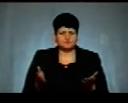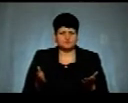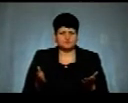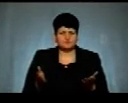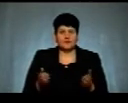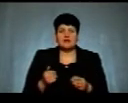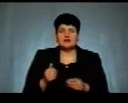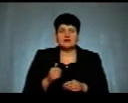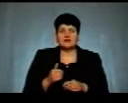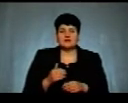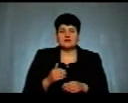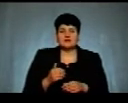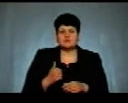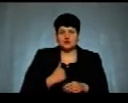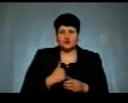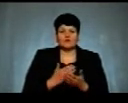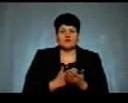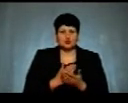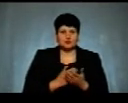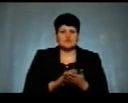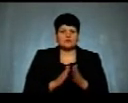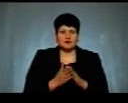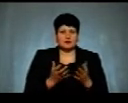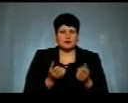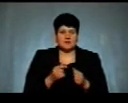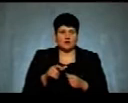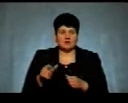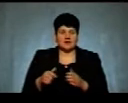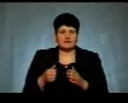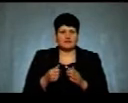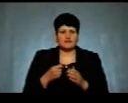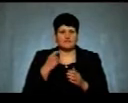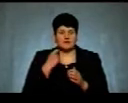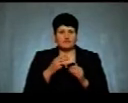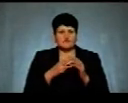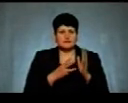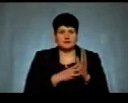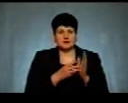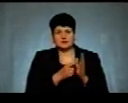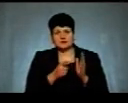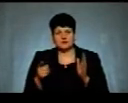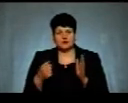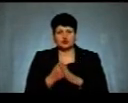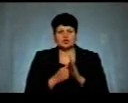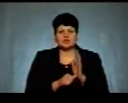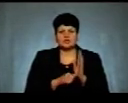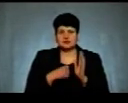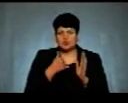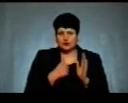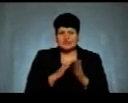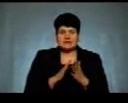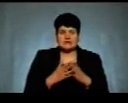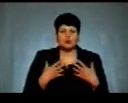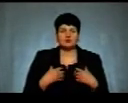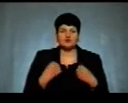На військову службу за контрактом приймаються громадяни віком від 18 до 60 років, які за станом